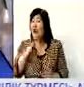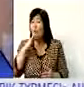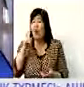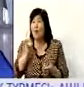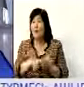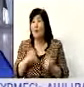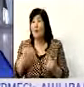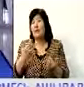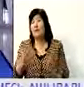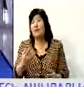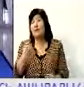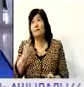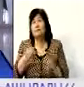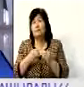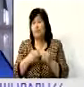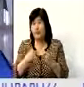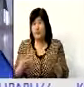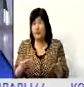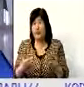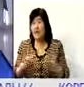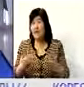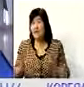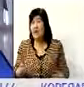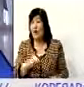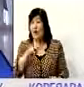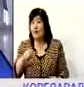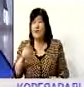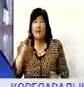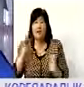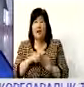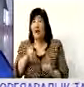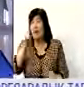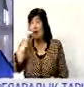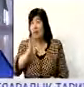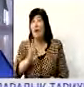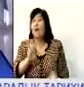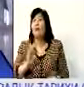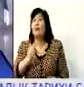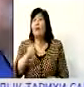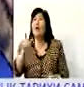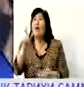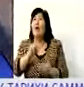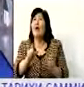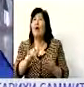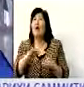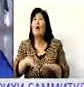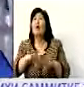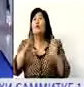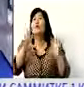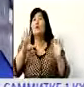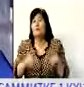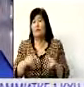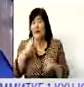Мына қазір мысалы бір 15 шақты үміткерді тыңдадық. Жаман емес, бірақ бұларда әннің бір тол комплекске қараған